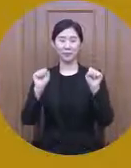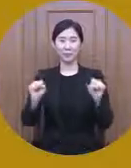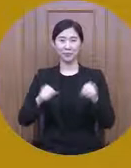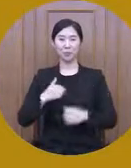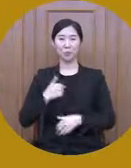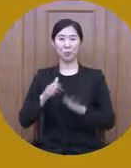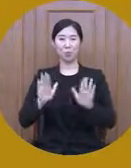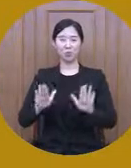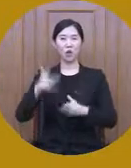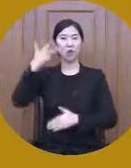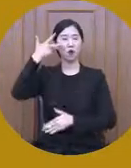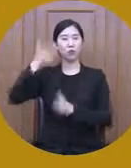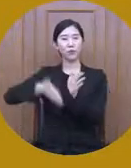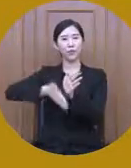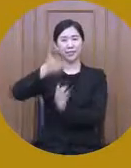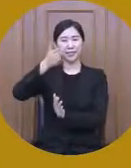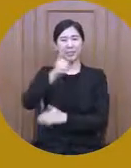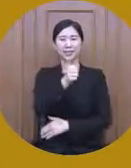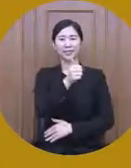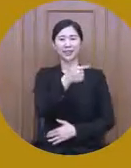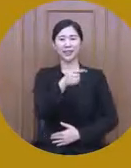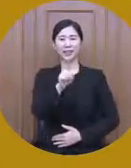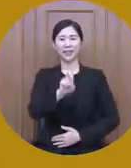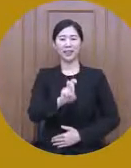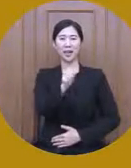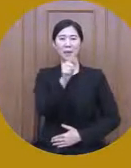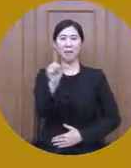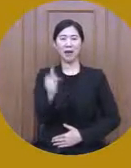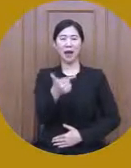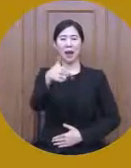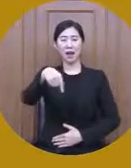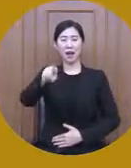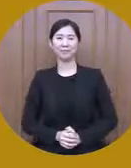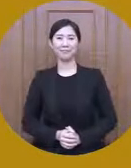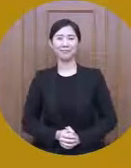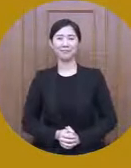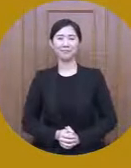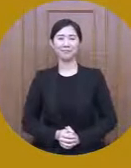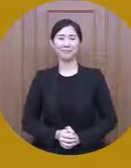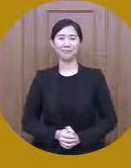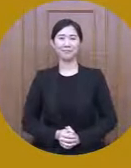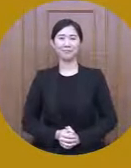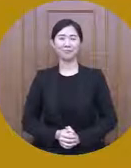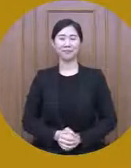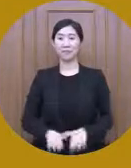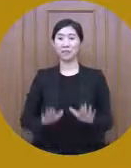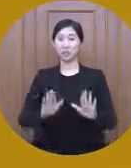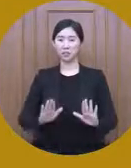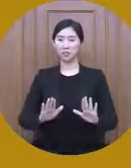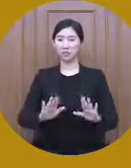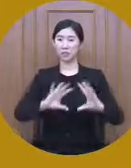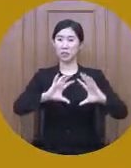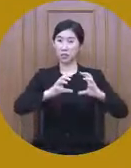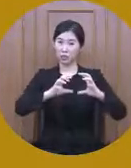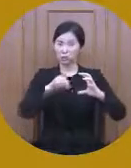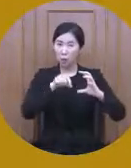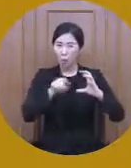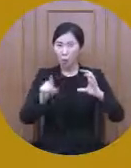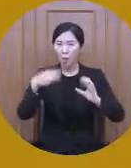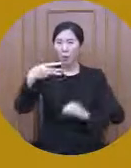저는 오늘 여주시 남한강 문화예술교 조성 사업에 대해서 말씀드리고자 합니다. 지금 지구는 탄소와 전쟁